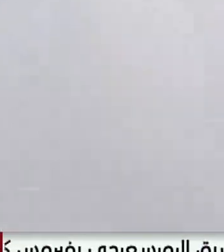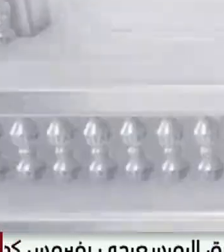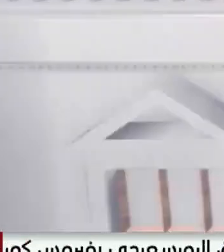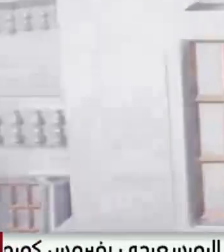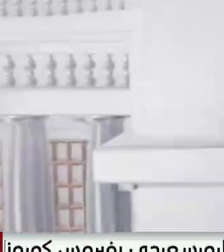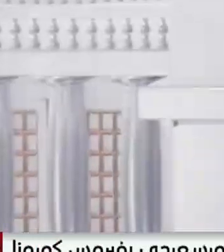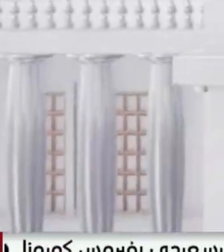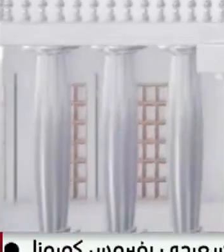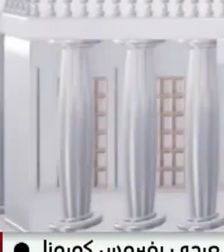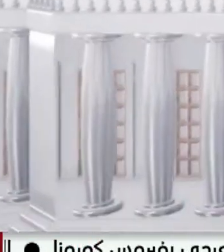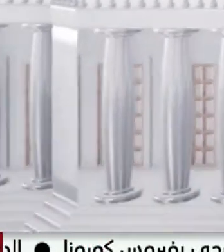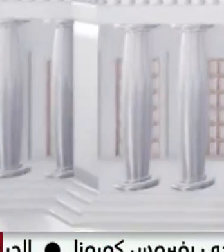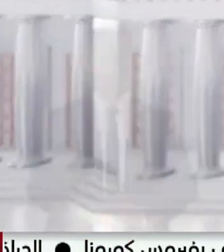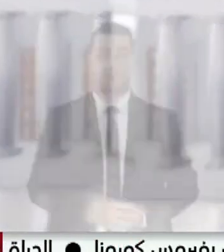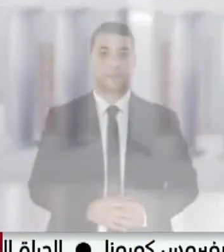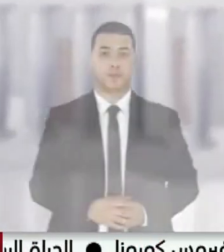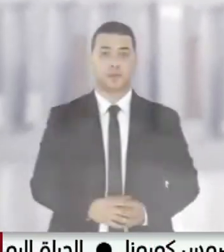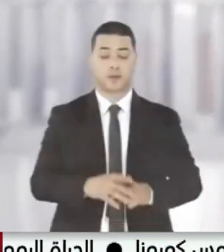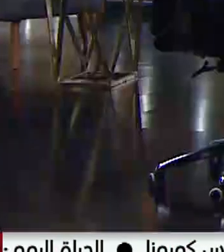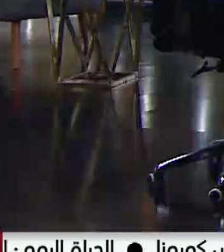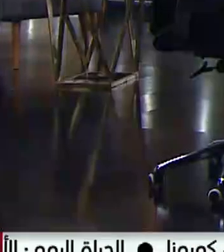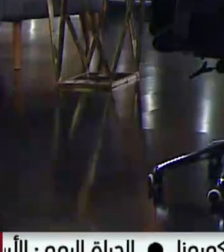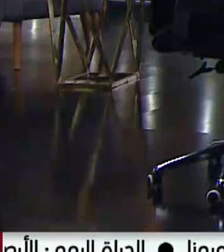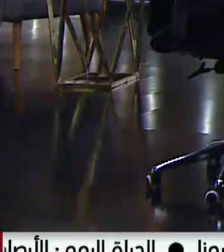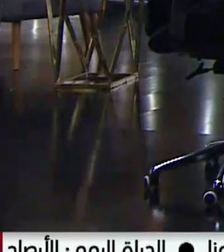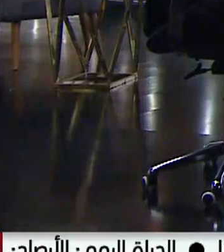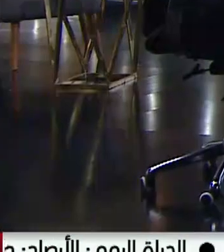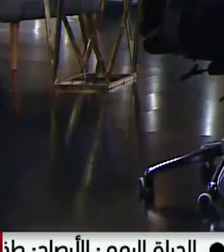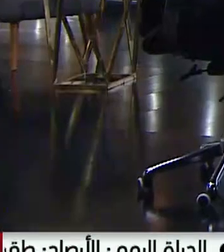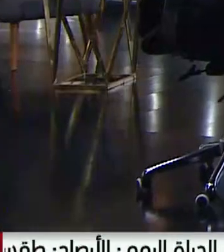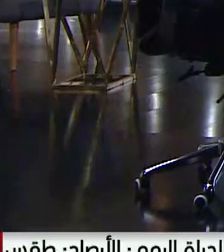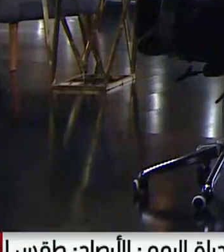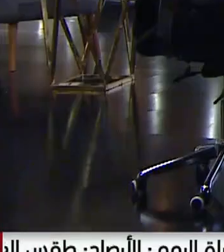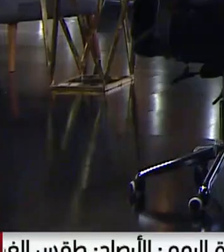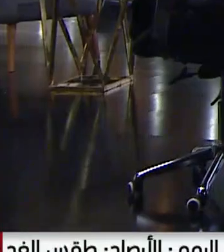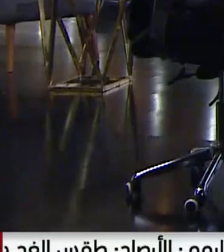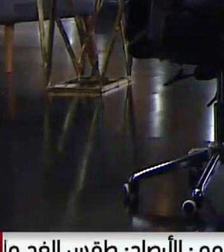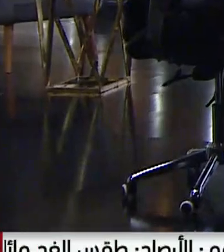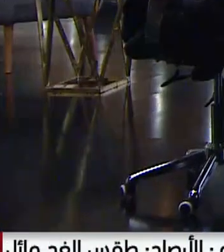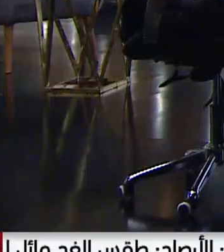شارك، انزل، صوتك هيوصل.